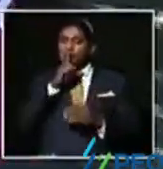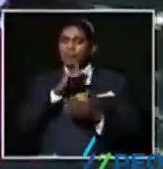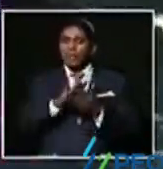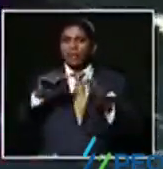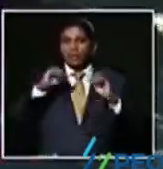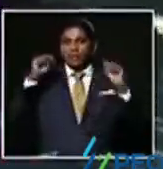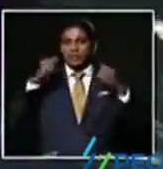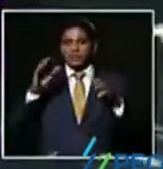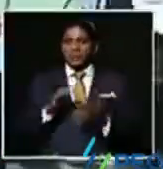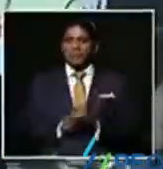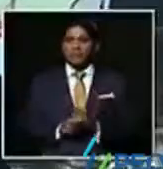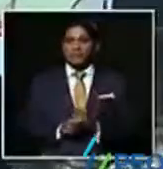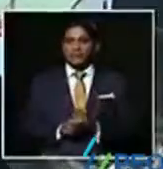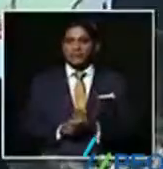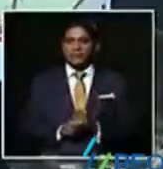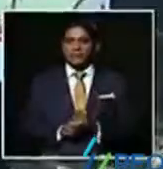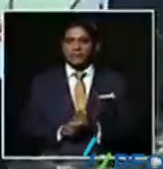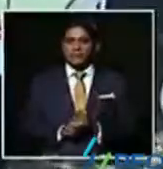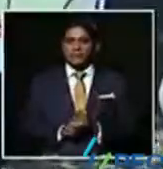වුණා.